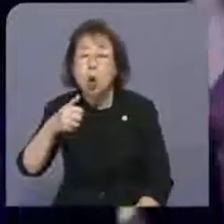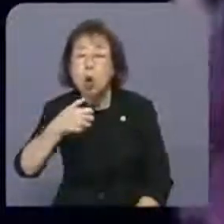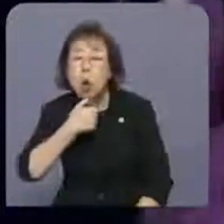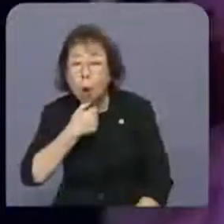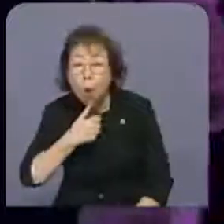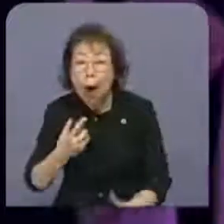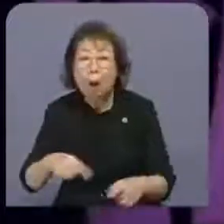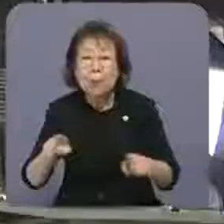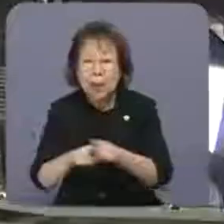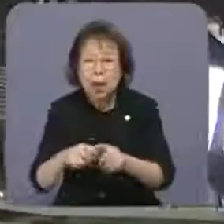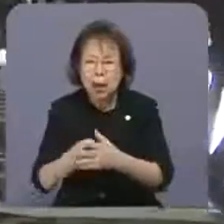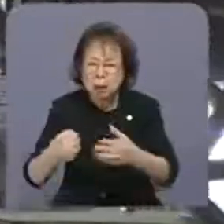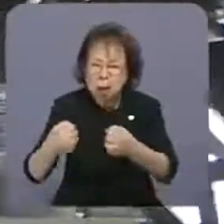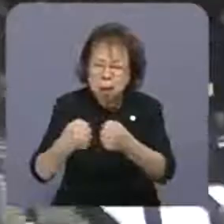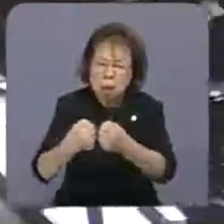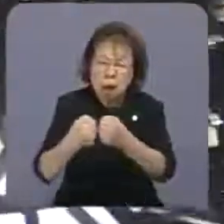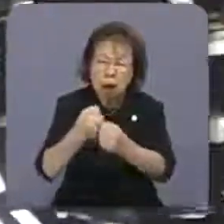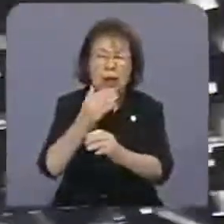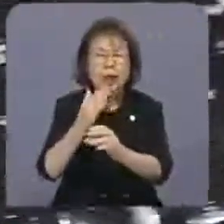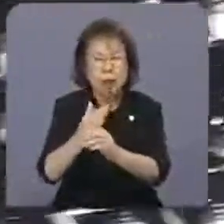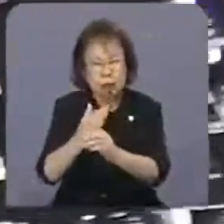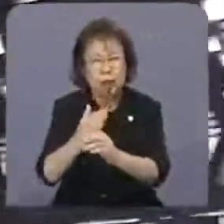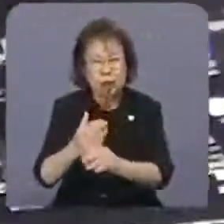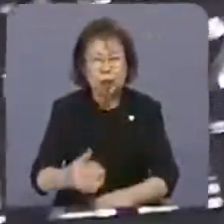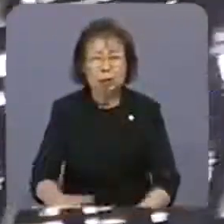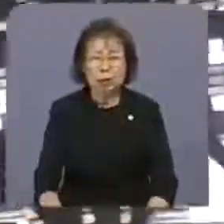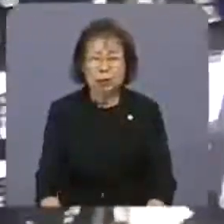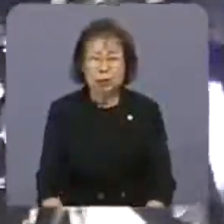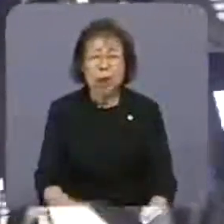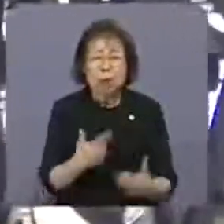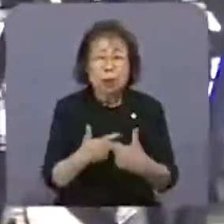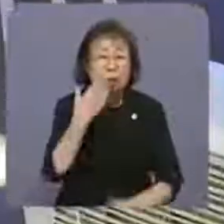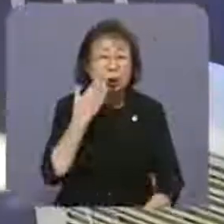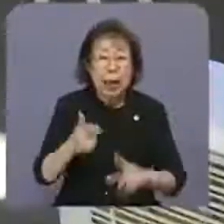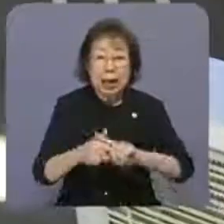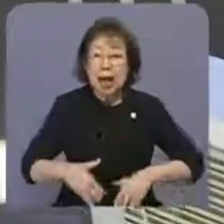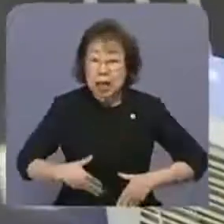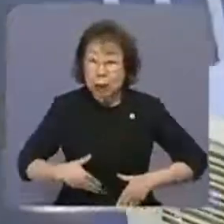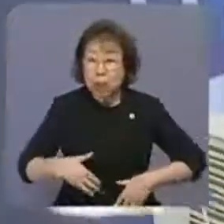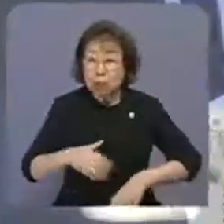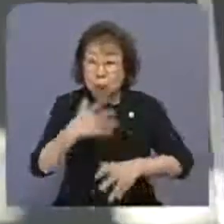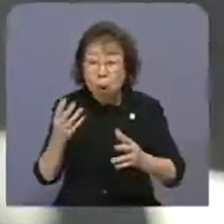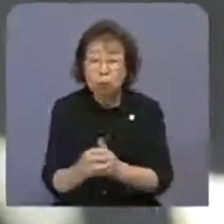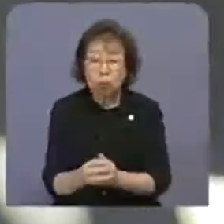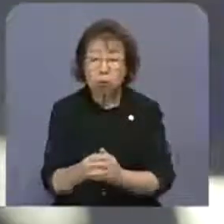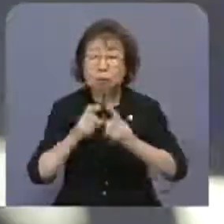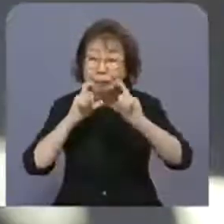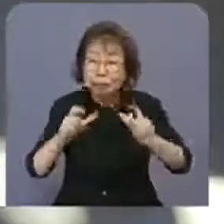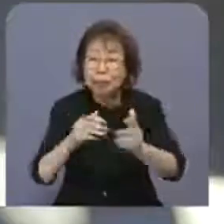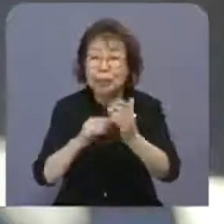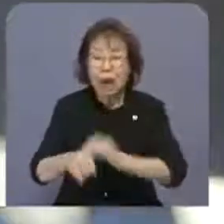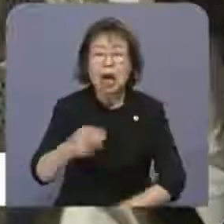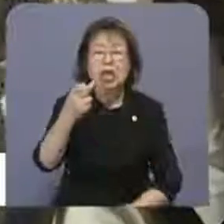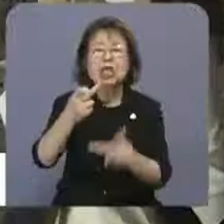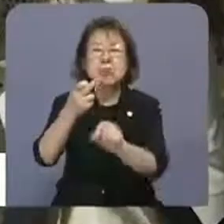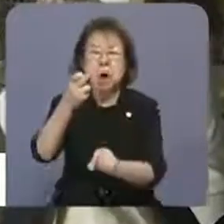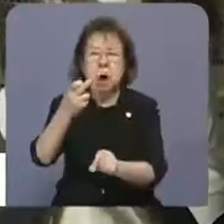가세해 유치 경쟁이 뜨거워지고 있습니다. 불경 상위 회장들은 선언식에 이어 오는 12월